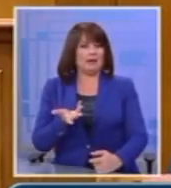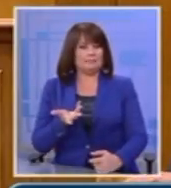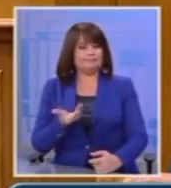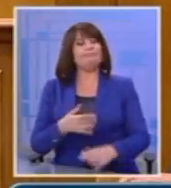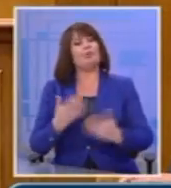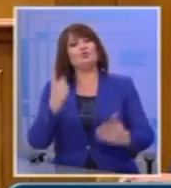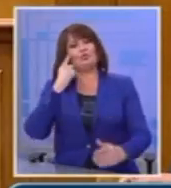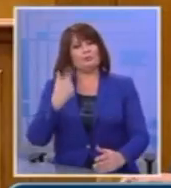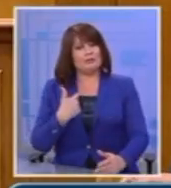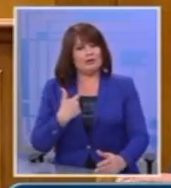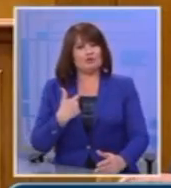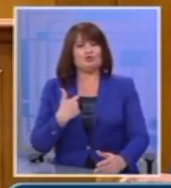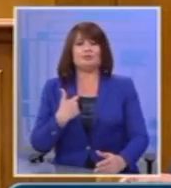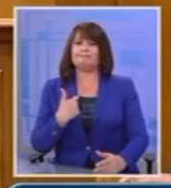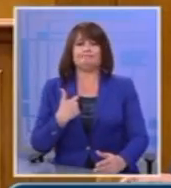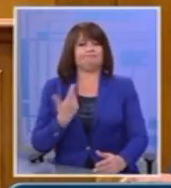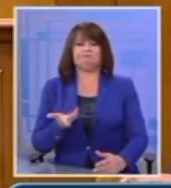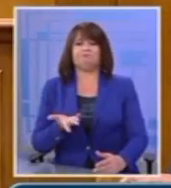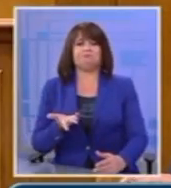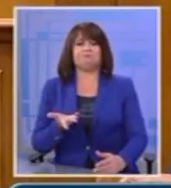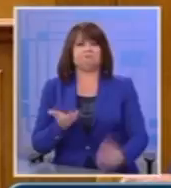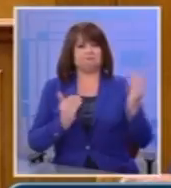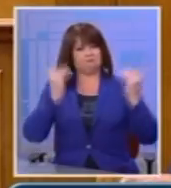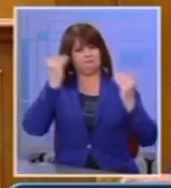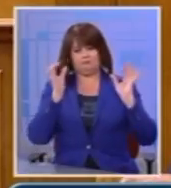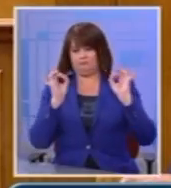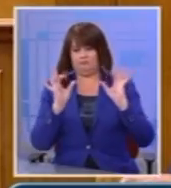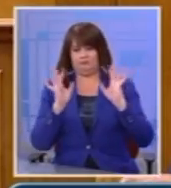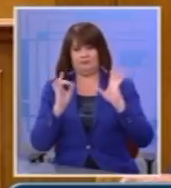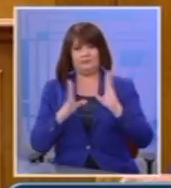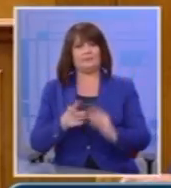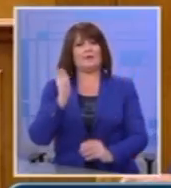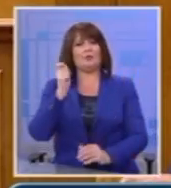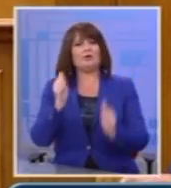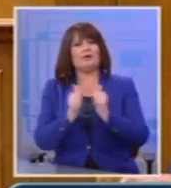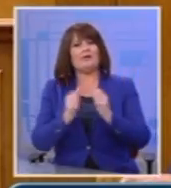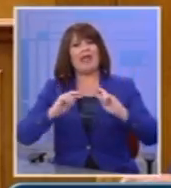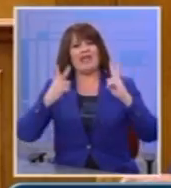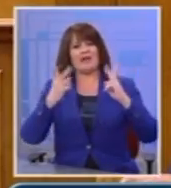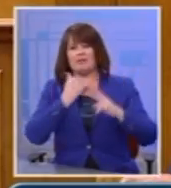όμως νομίζω ότι αυτό κανείς δεν μπορεί να το αμφισβητήσει, ούτε πολιτικά φίλοι ούτε εχθροί,